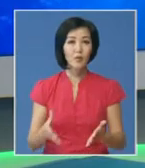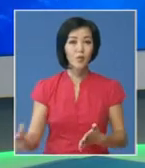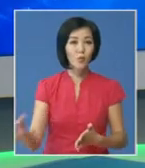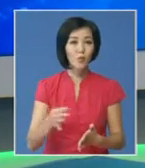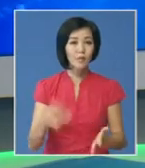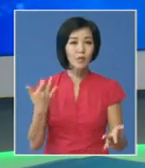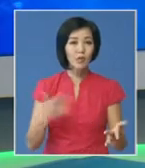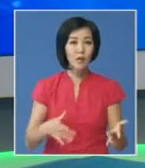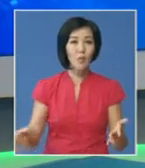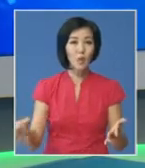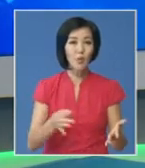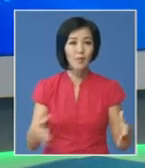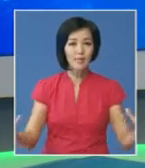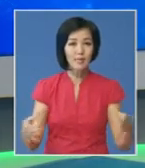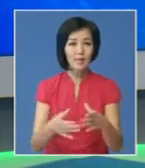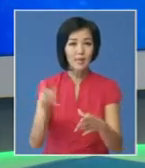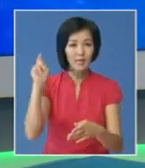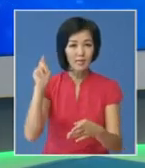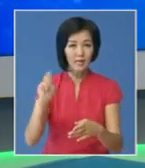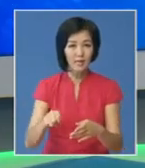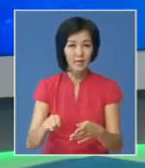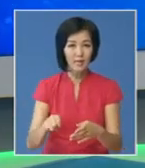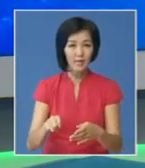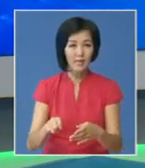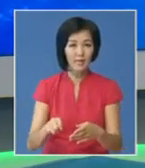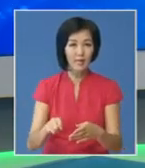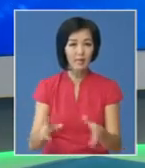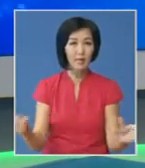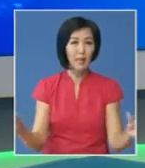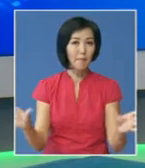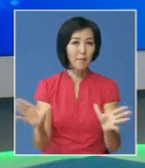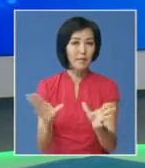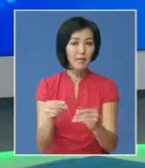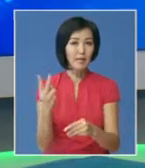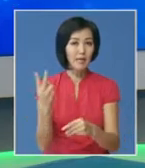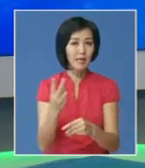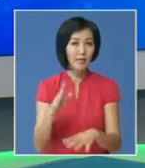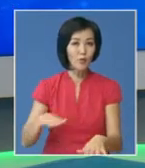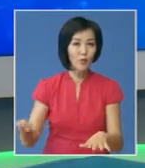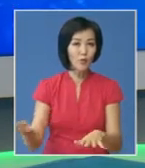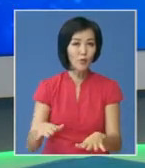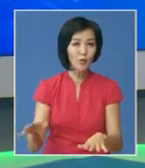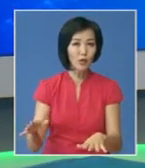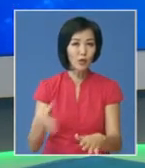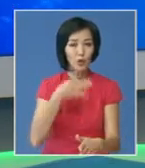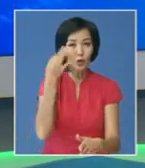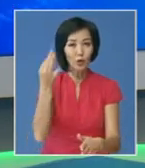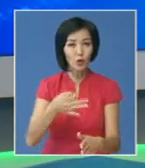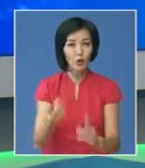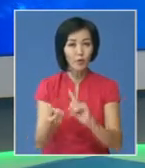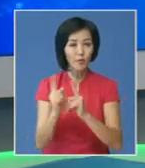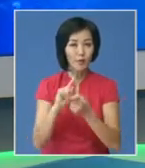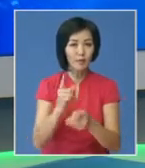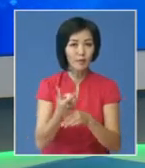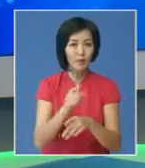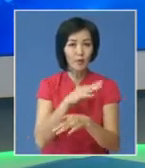Бүгін облысымызға Жамбыл облысының делегациясы келді. Қой қорала, сауылы аралас жатқан қос өңірдің бір-бірінен үйреніп тәжірибе алмасалар тұстары